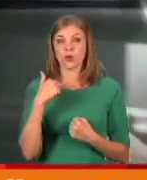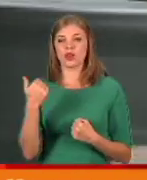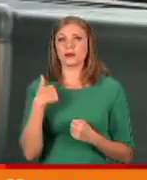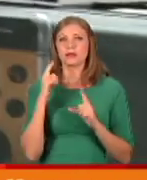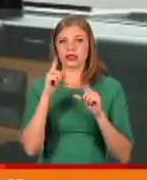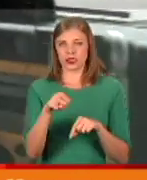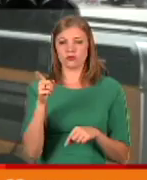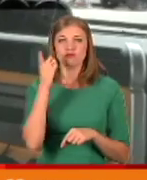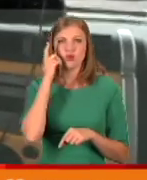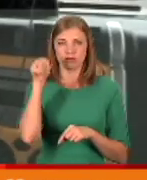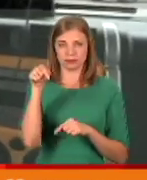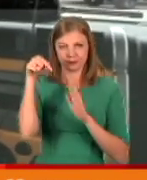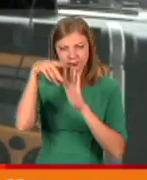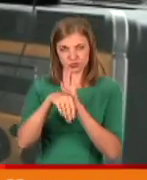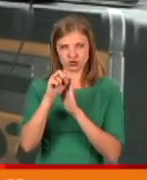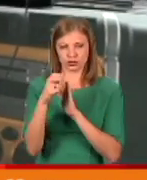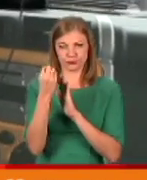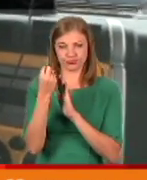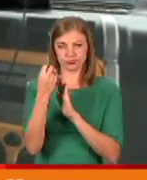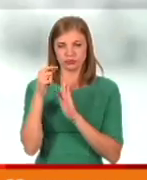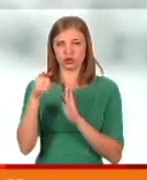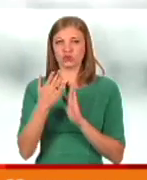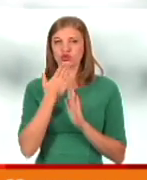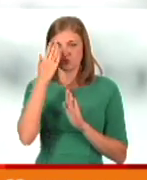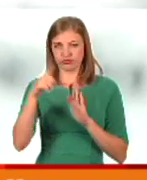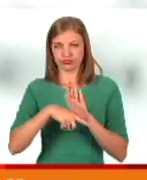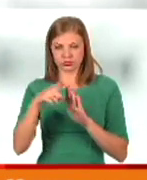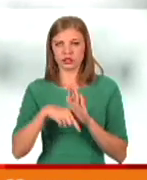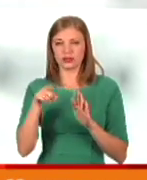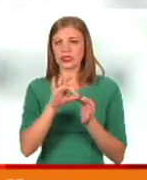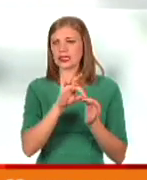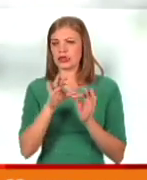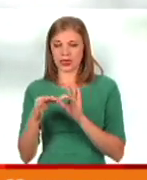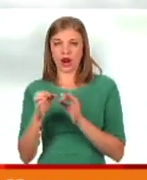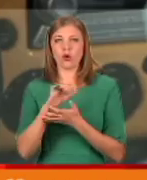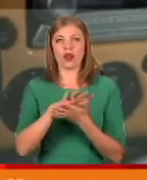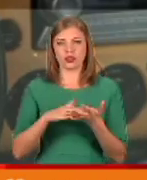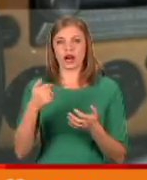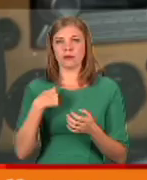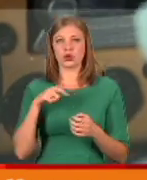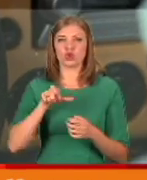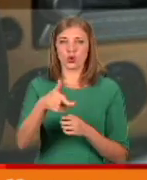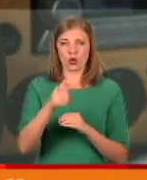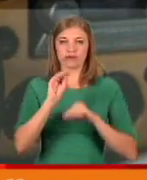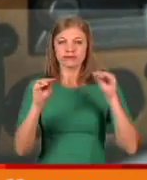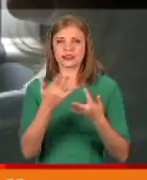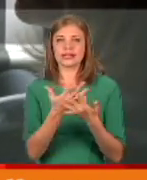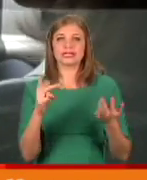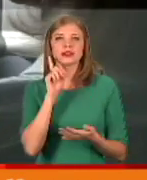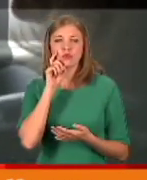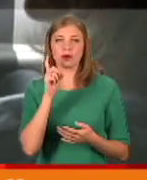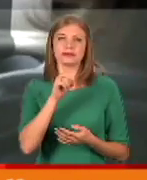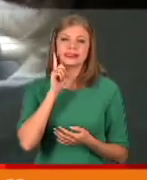їдемо, датчик телефона щитує всі вібрації. Тут воно детально фіксує, а далі ми дороги розфарбовуємо різними кольорами.